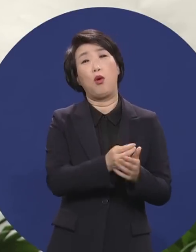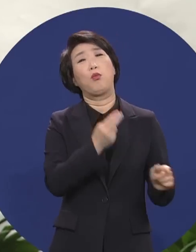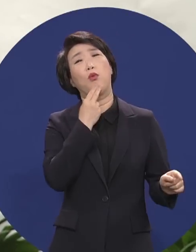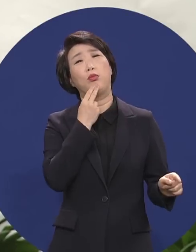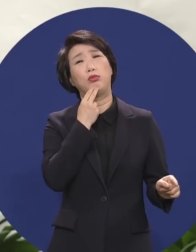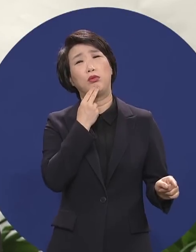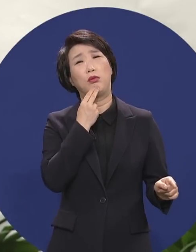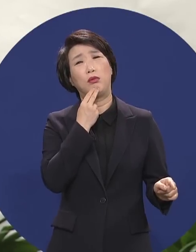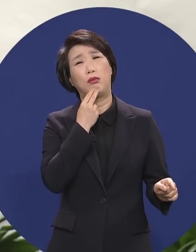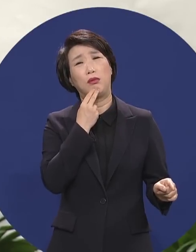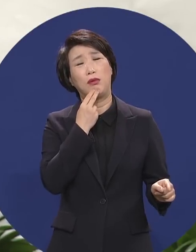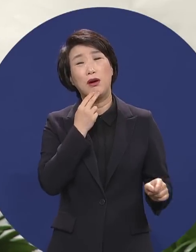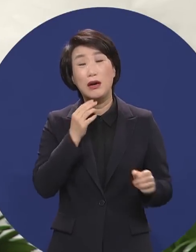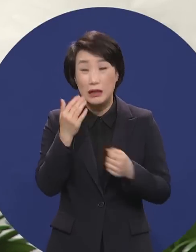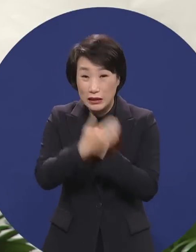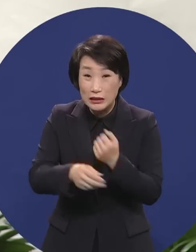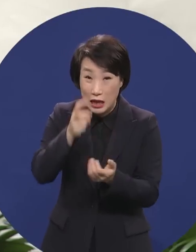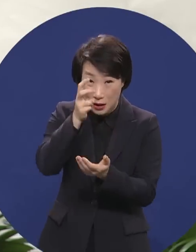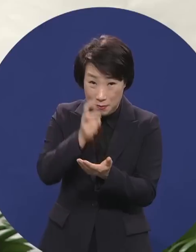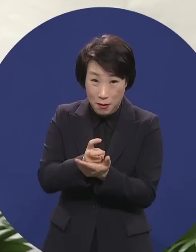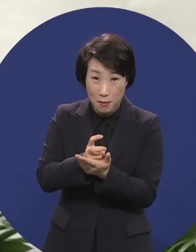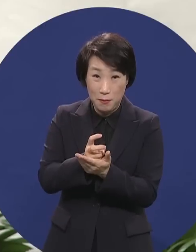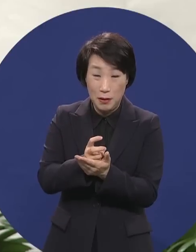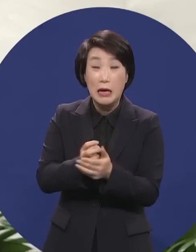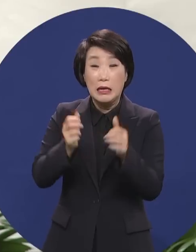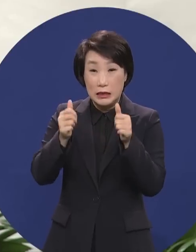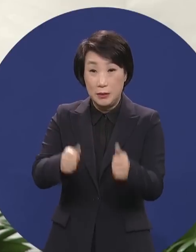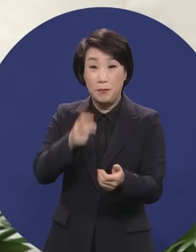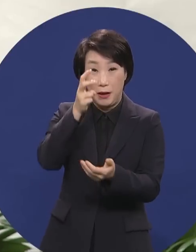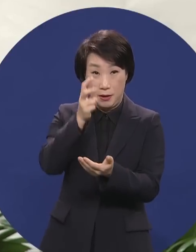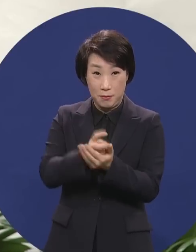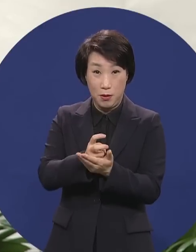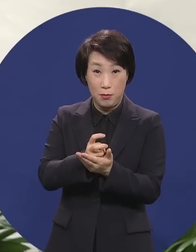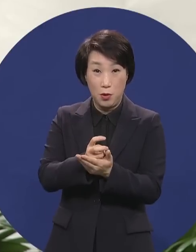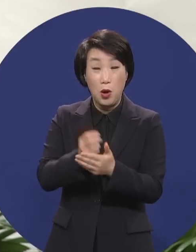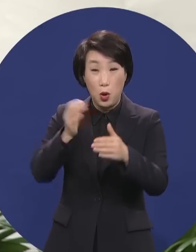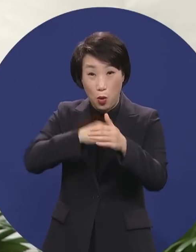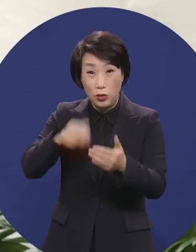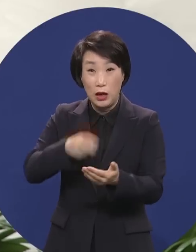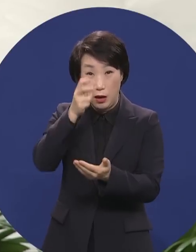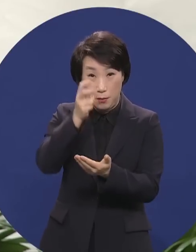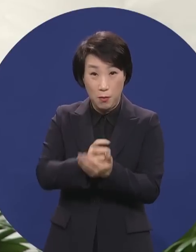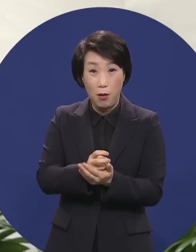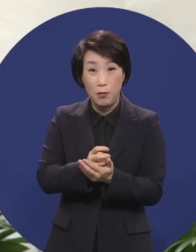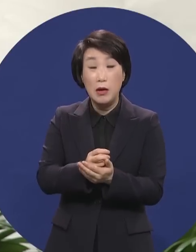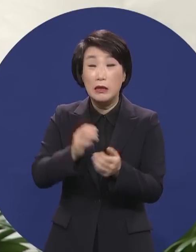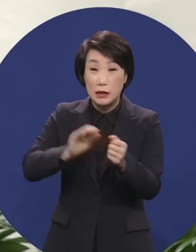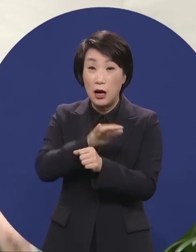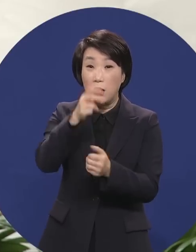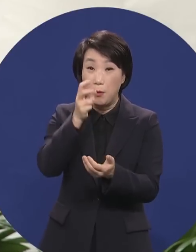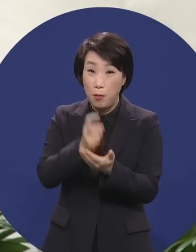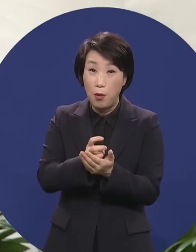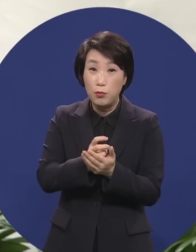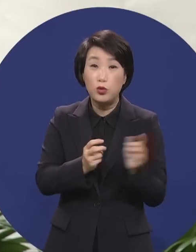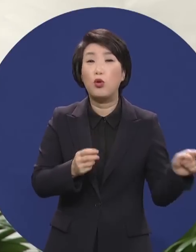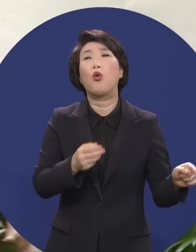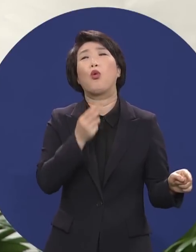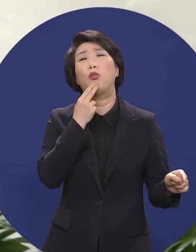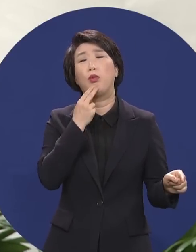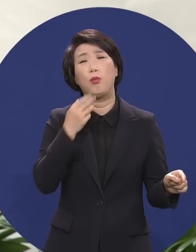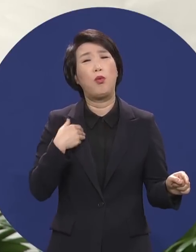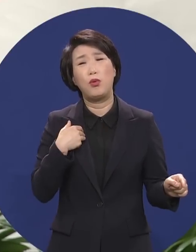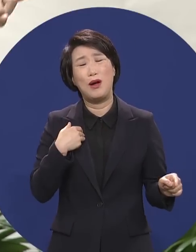사람이에요. 은혜의 법, 심판의 법, 공의의 법, 사랑의 법, 이 법이 없는